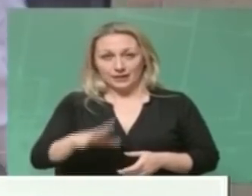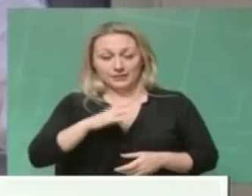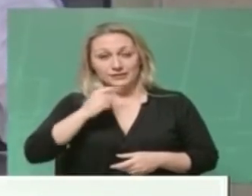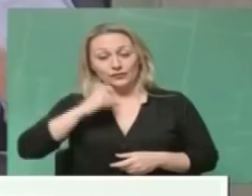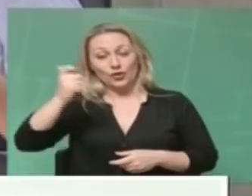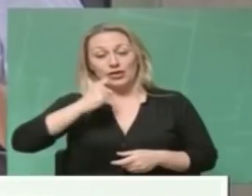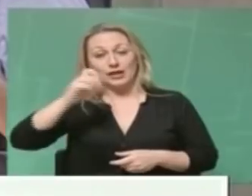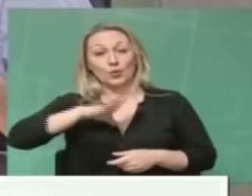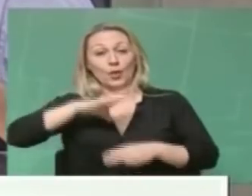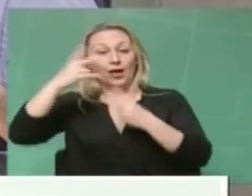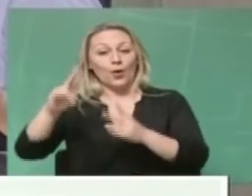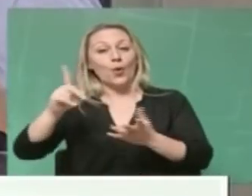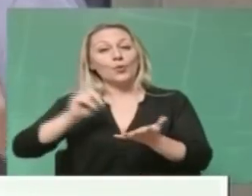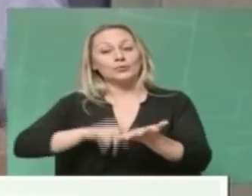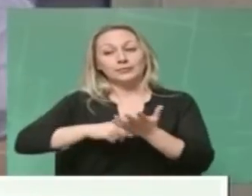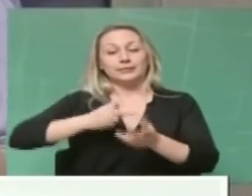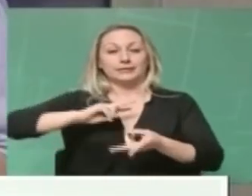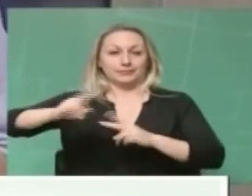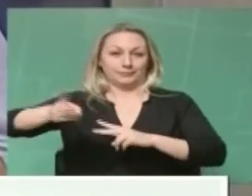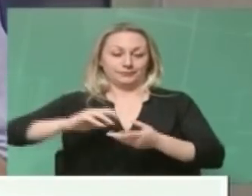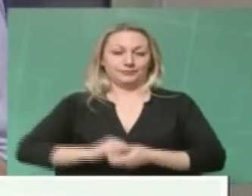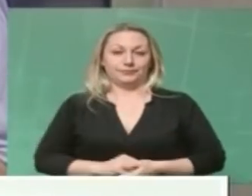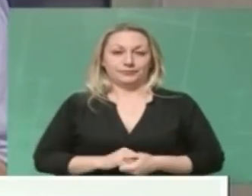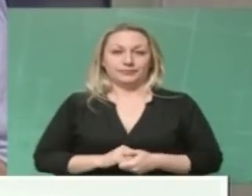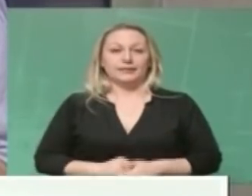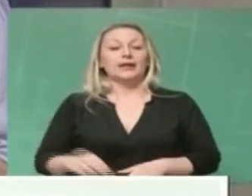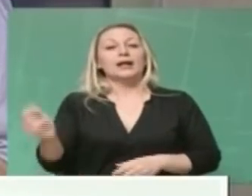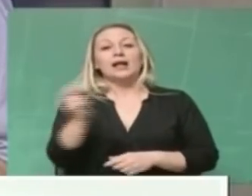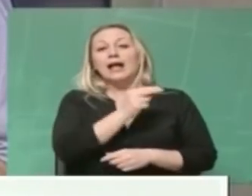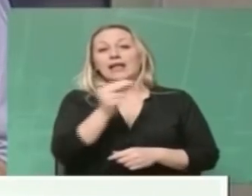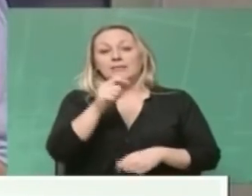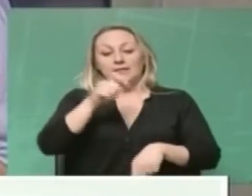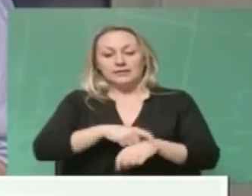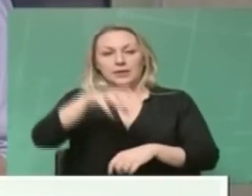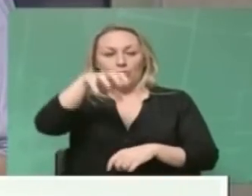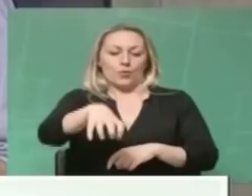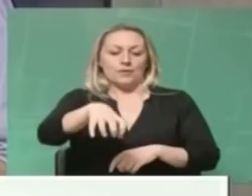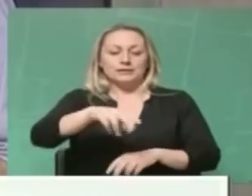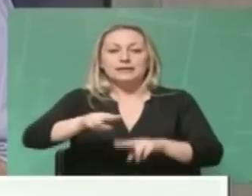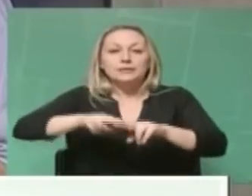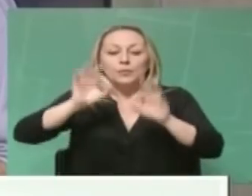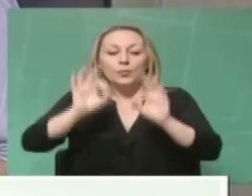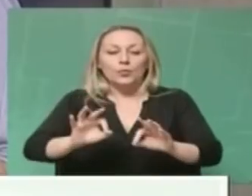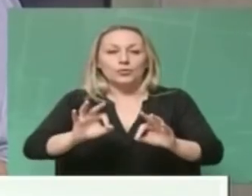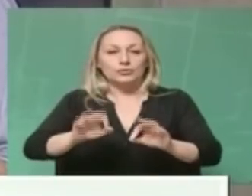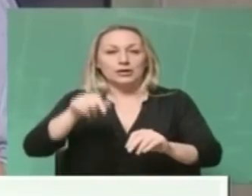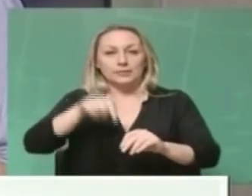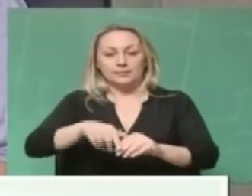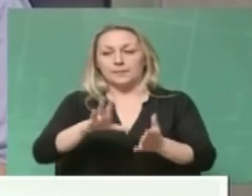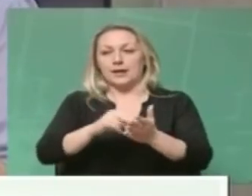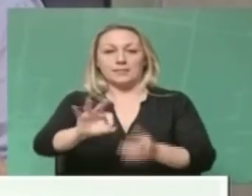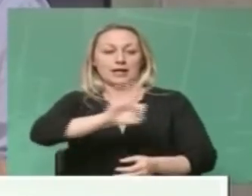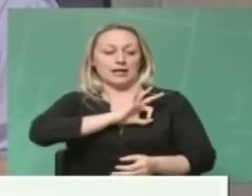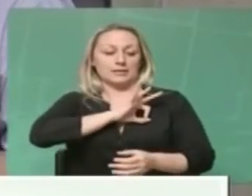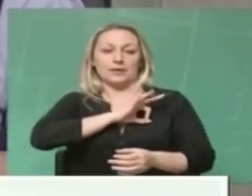και ο λαός. Καταλάβατε, πρέπει να τα αποκρινόμαστε και εκεί. Λοιπόν, έχουμε τα ζητήματα συντήρησης των υφιστάμενων δομών. Είναι καταγεγραμμένη η έλλειψη εδουσών στα νηπιαγωγεία.